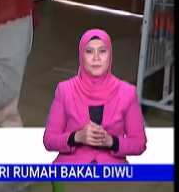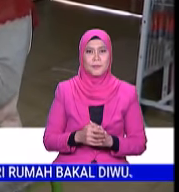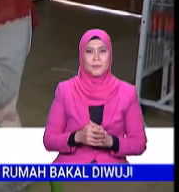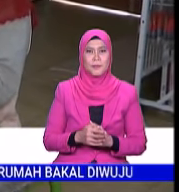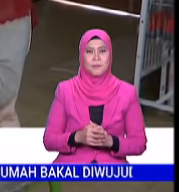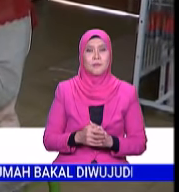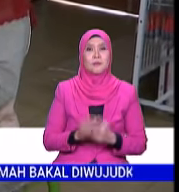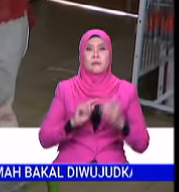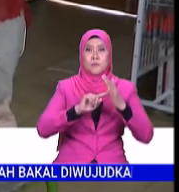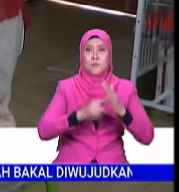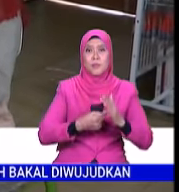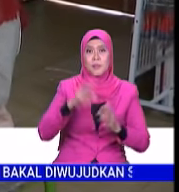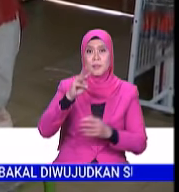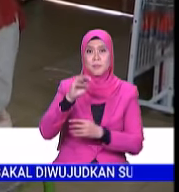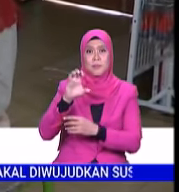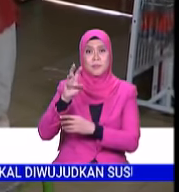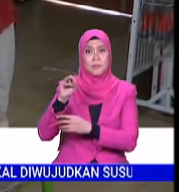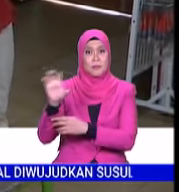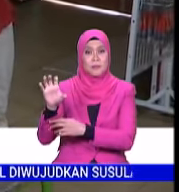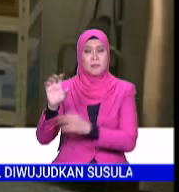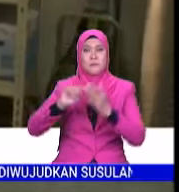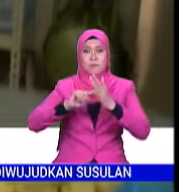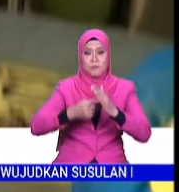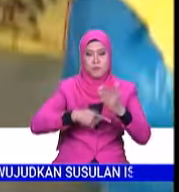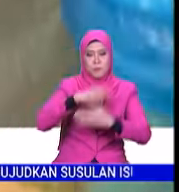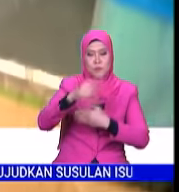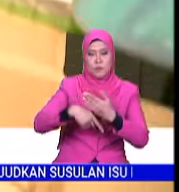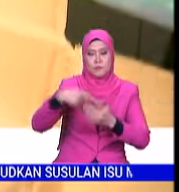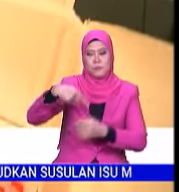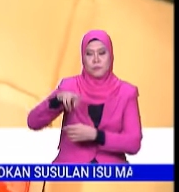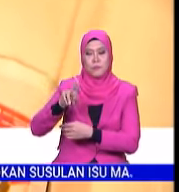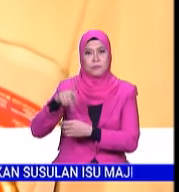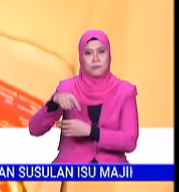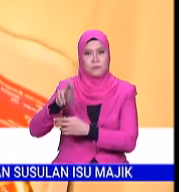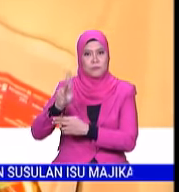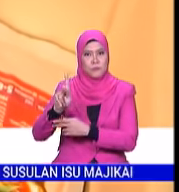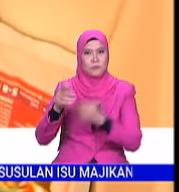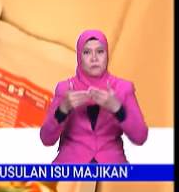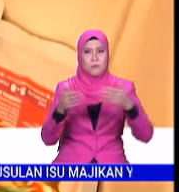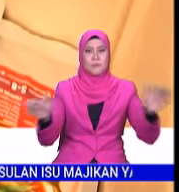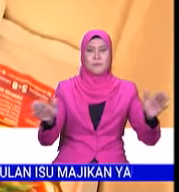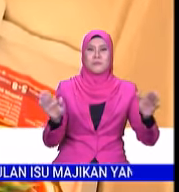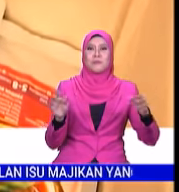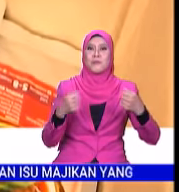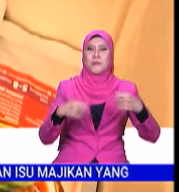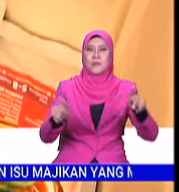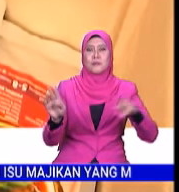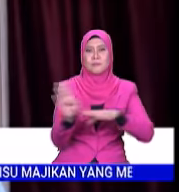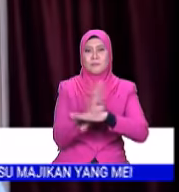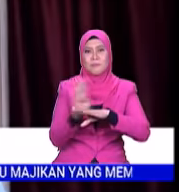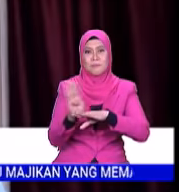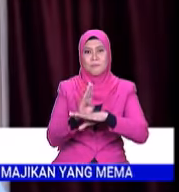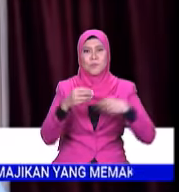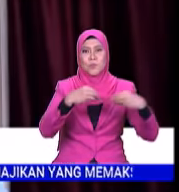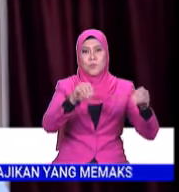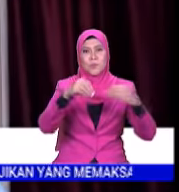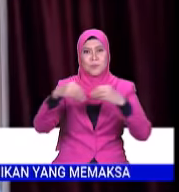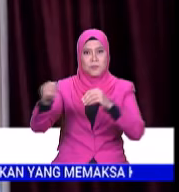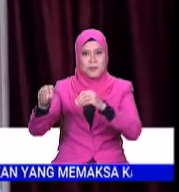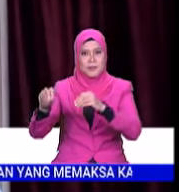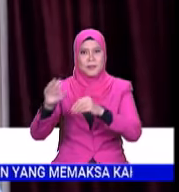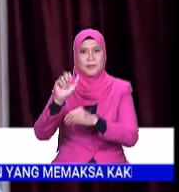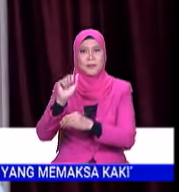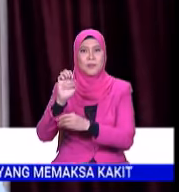Sebagai permulaan, MCMC menerusi program pupuk at Aeon membuka peluang kepada 100 usahawan mikro menjual produk di pasaraya